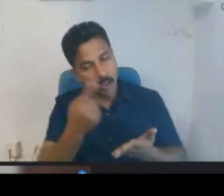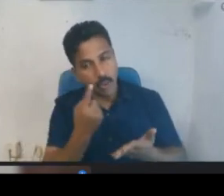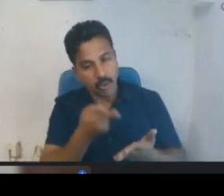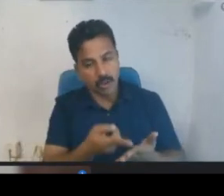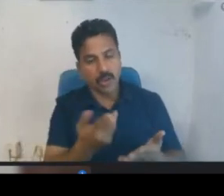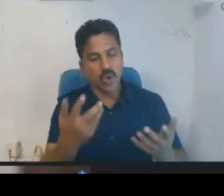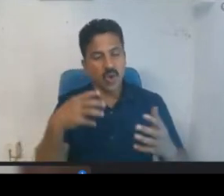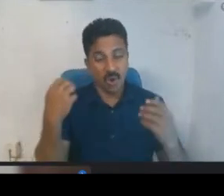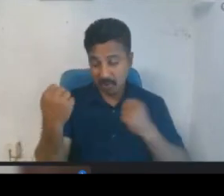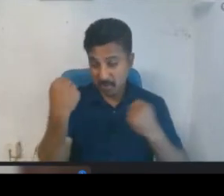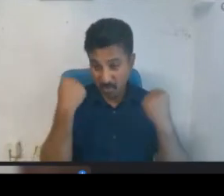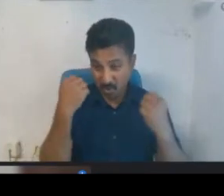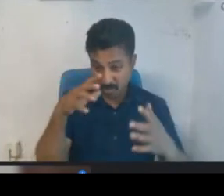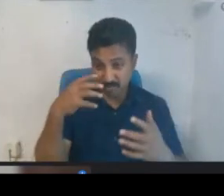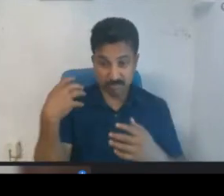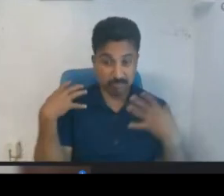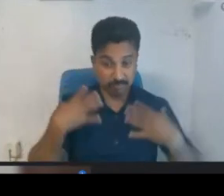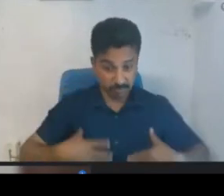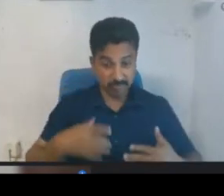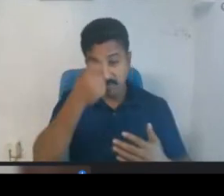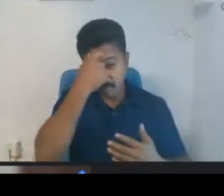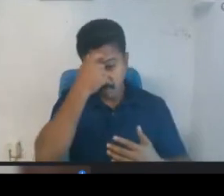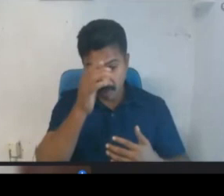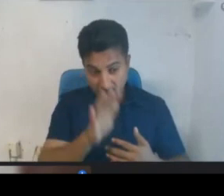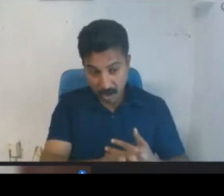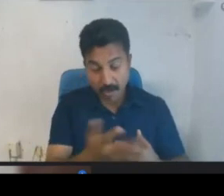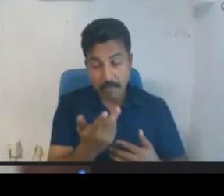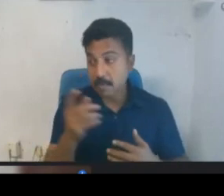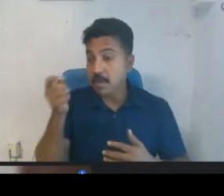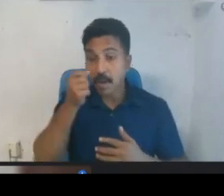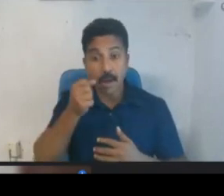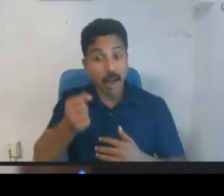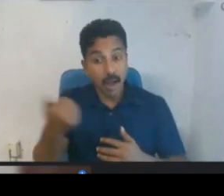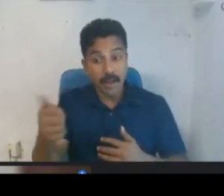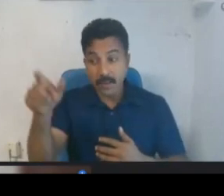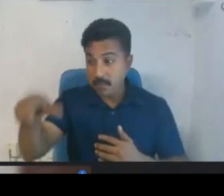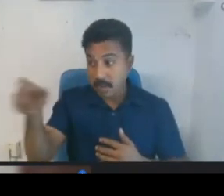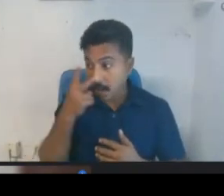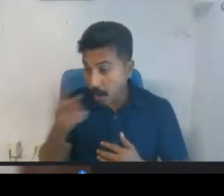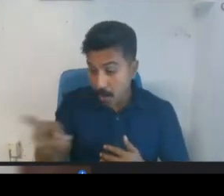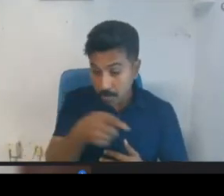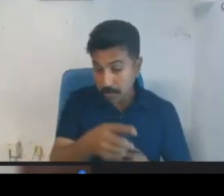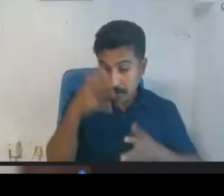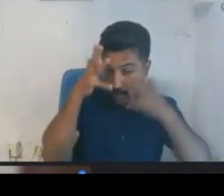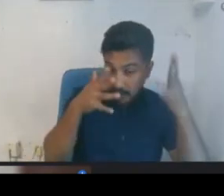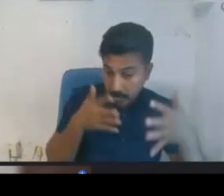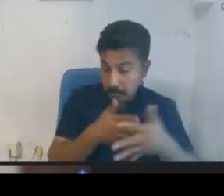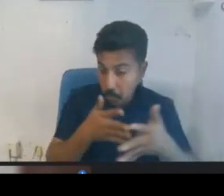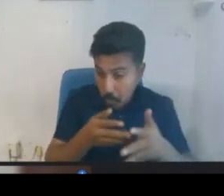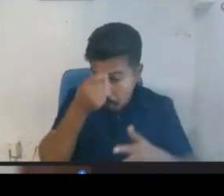മറ്റ് ആരോഗ്യപരമായിട്ടുള്ള പ്രശ്നങ്ങളുണ്ട്, ഇപ്പം ആൾക്കാരെ കാണുമ്പോൾ കുട്ടിക്ക് കുറച്ച് ബുദ്ധിമുട്ടുകൾ ഉണ്ടാകാറുണ്ട്, അങ്ങനെയാണെന്നുണ്ടെങ്കിൽ ആ